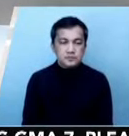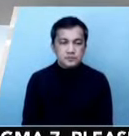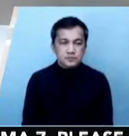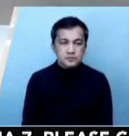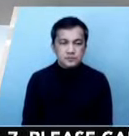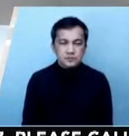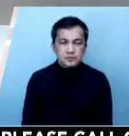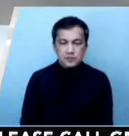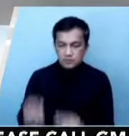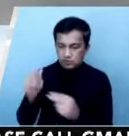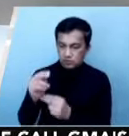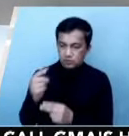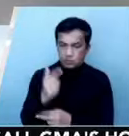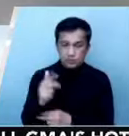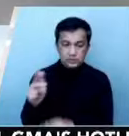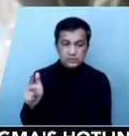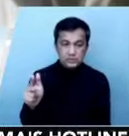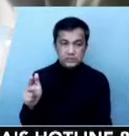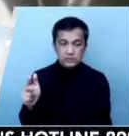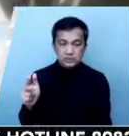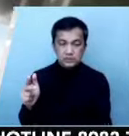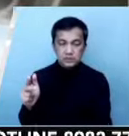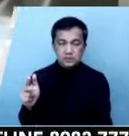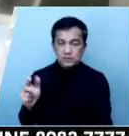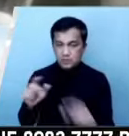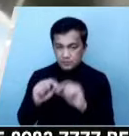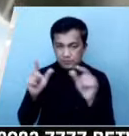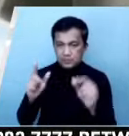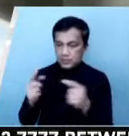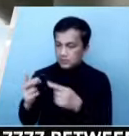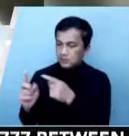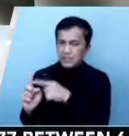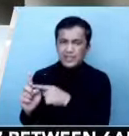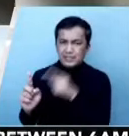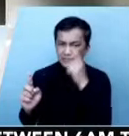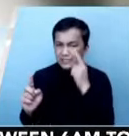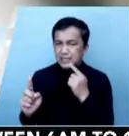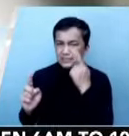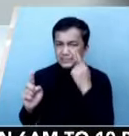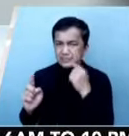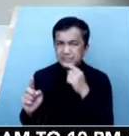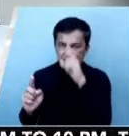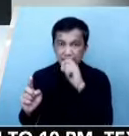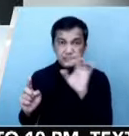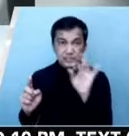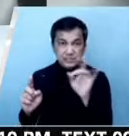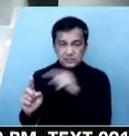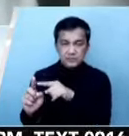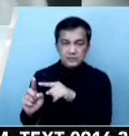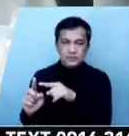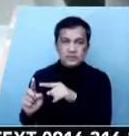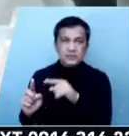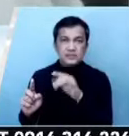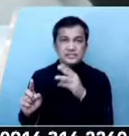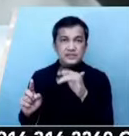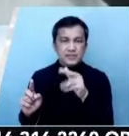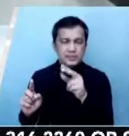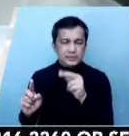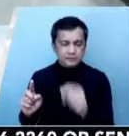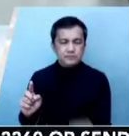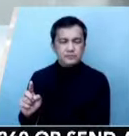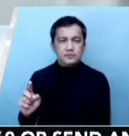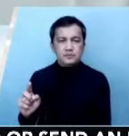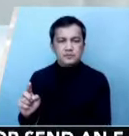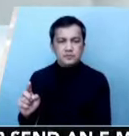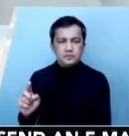November 2023, nang magising na lang umanong iyak ng iyak ang 8 taong gulang na si Fifth Crian.